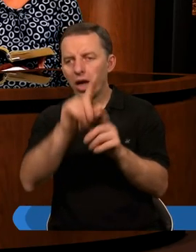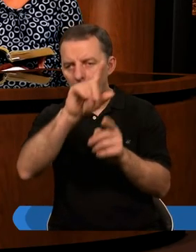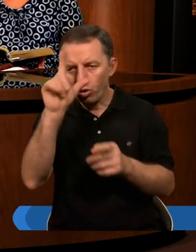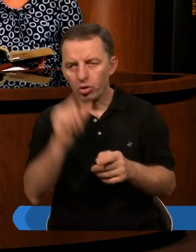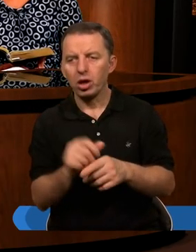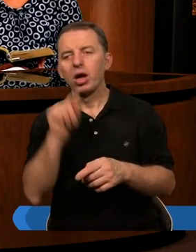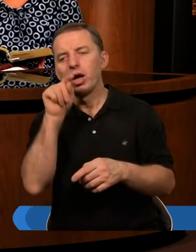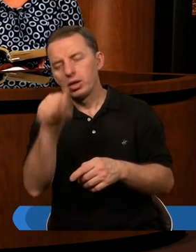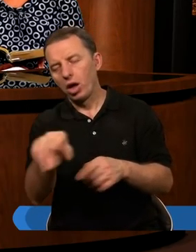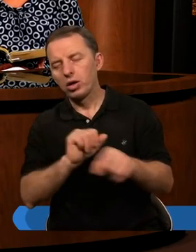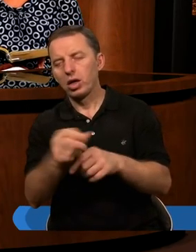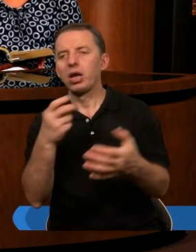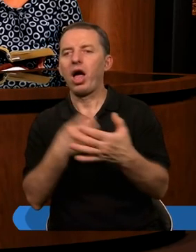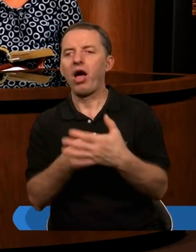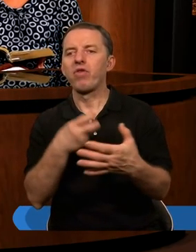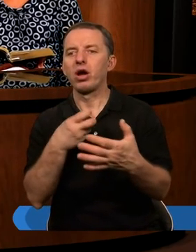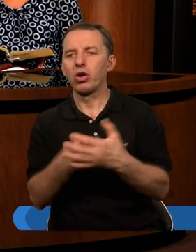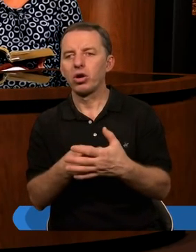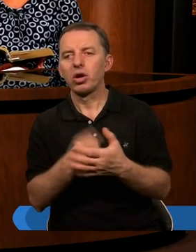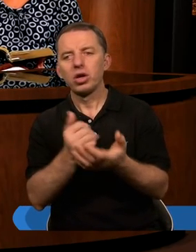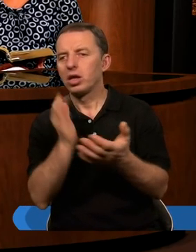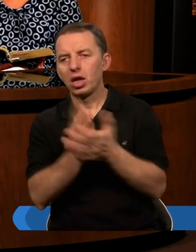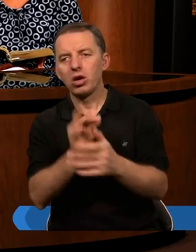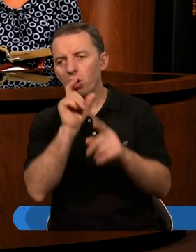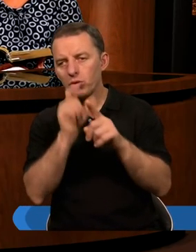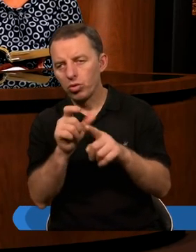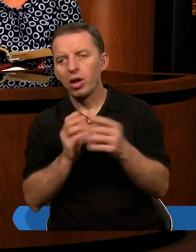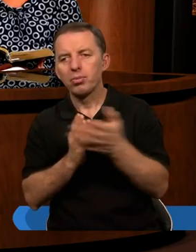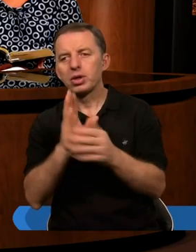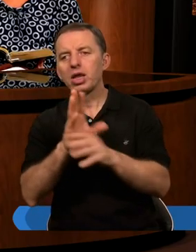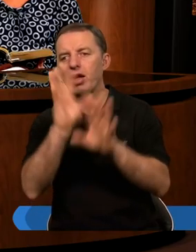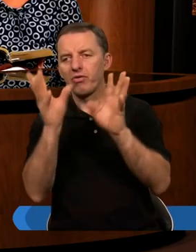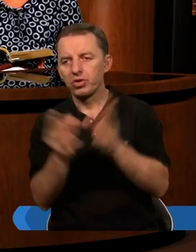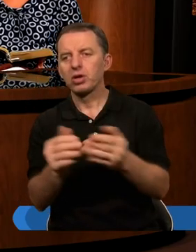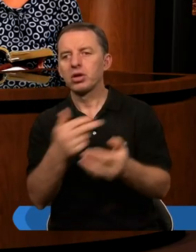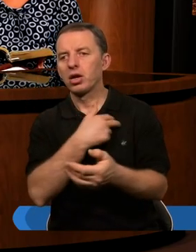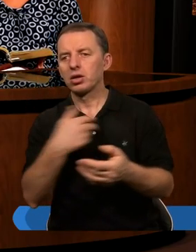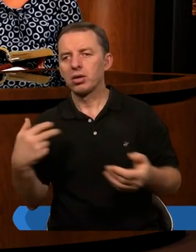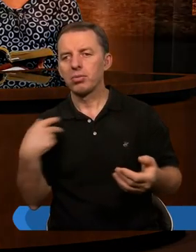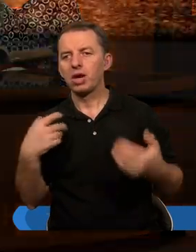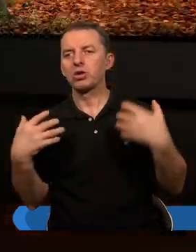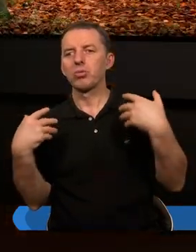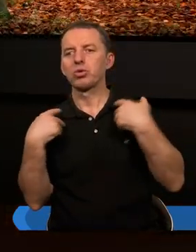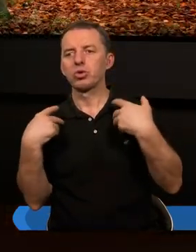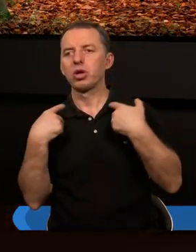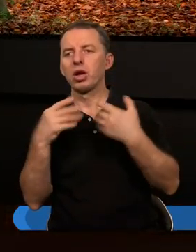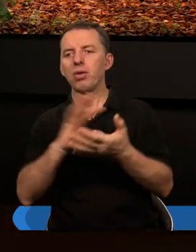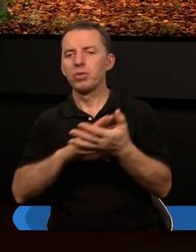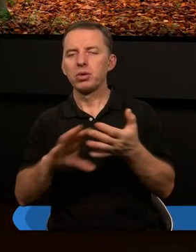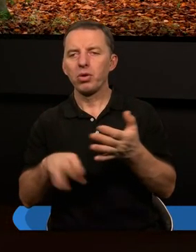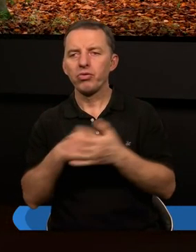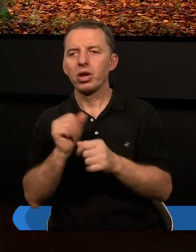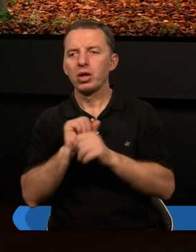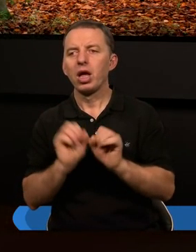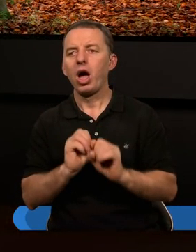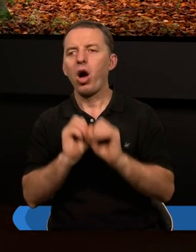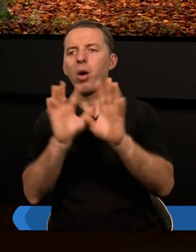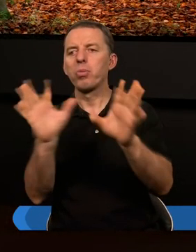ludzi też ewangelizujemy. Nie tylko słowem, ale przede wszystkim naszym życiem. W Biblii jest